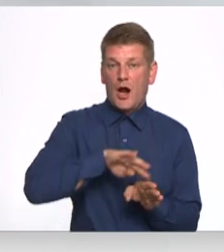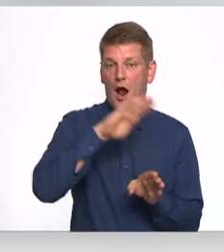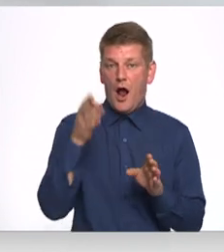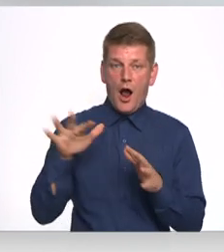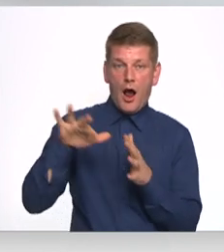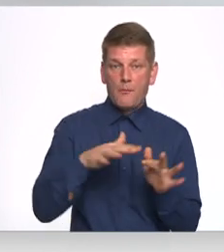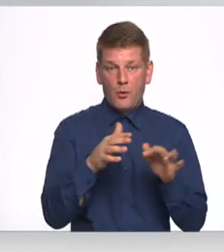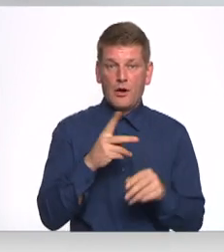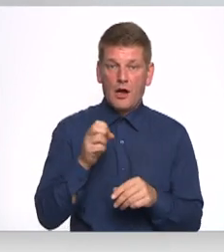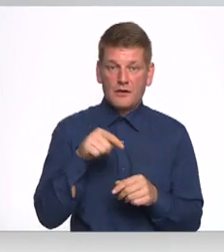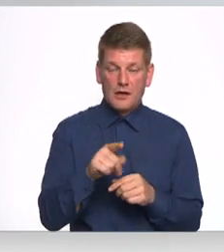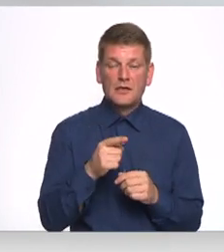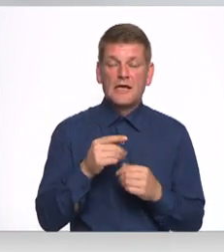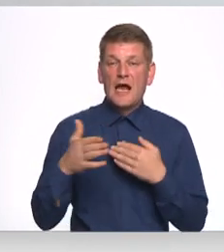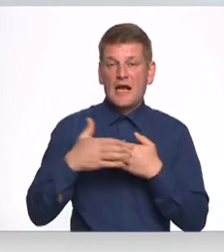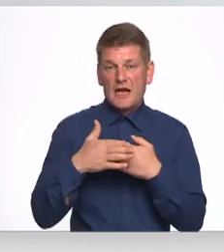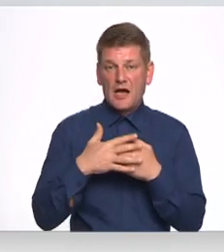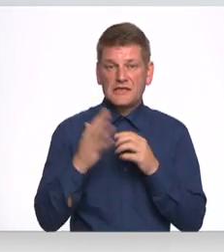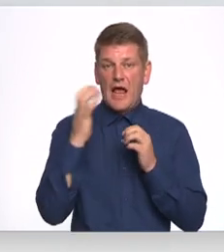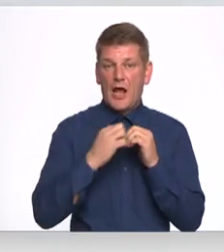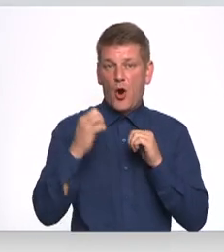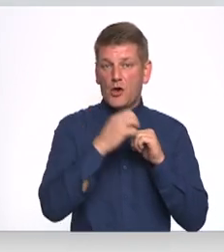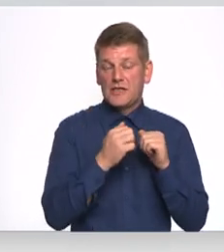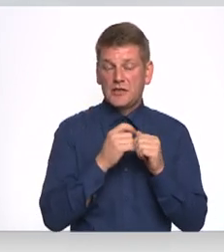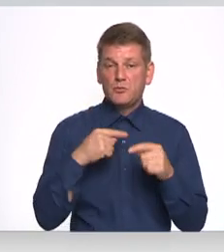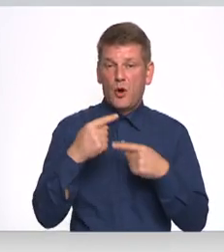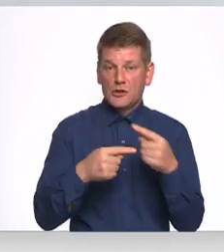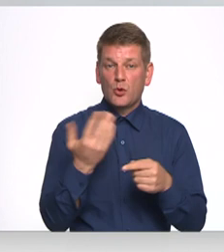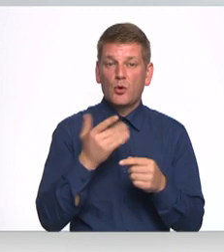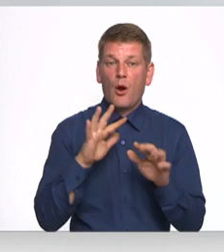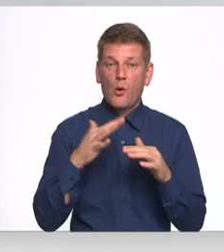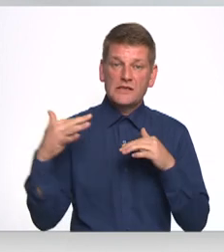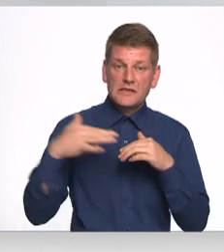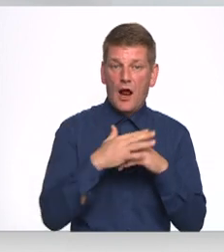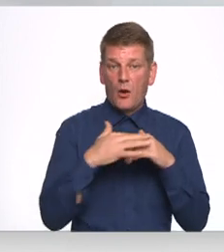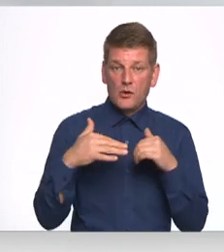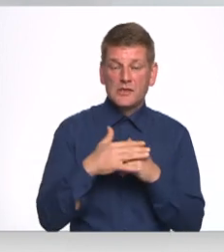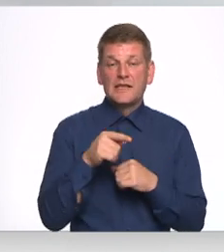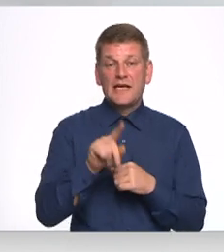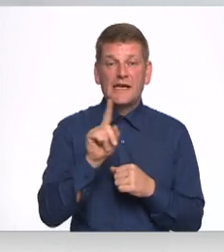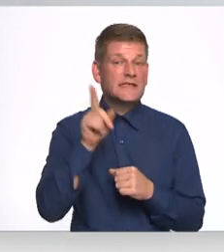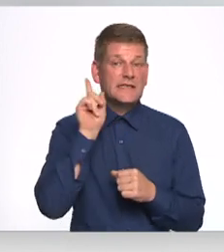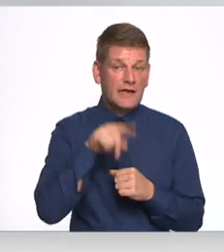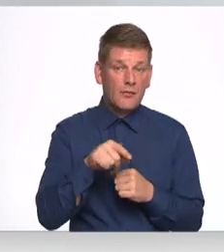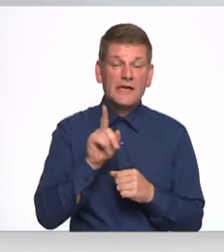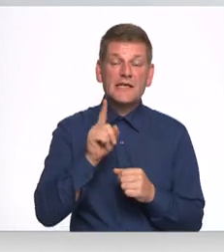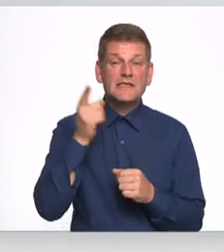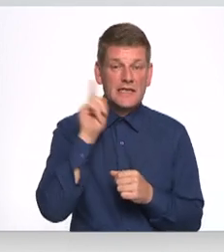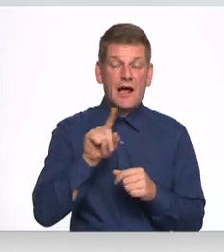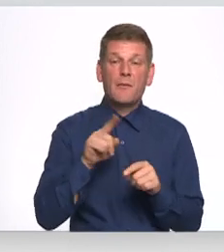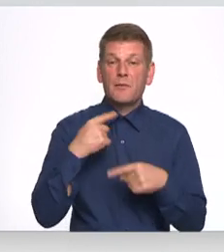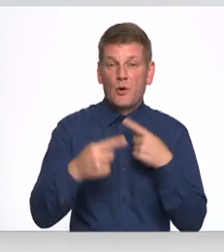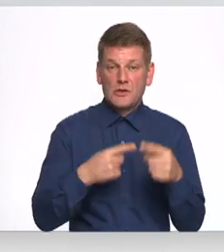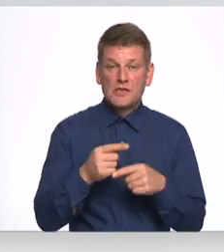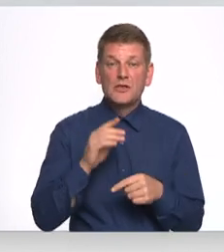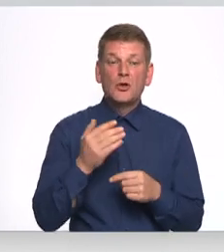Tie krasta erozijas procesi, kur kaut kas skalojās, tie ir zināmi, un ir zināmi arī procesi,